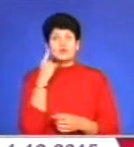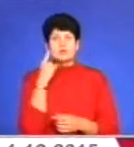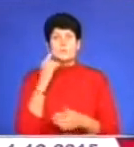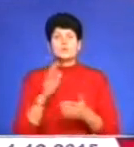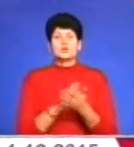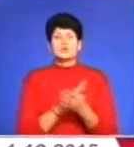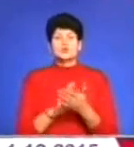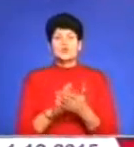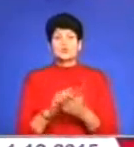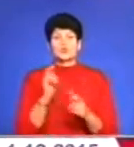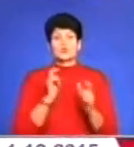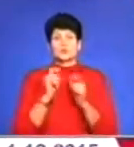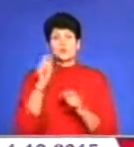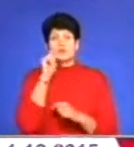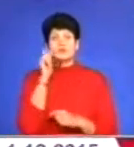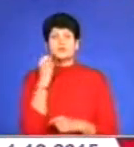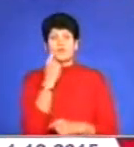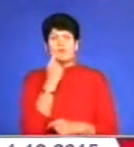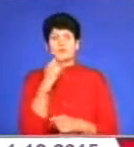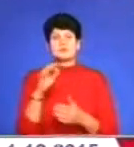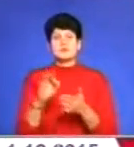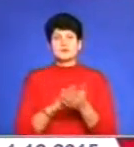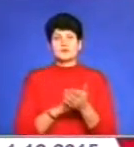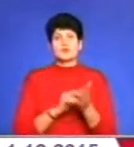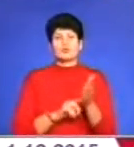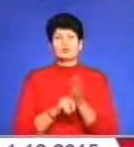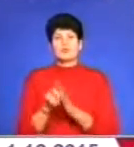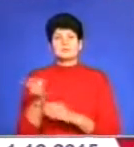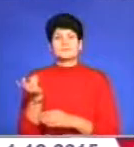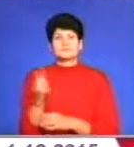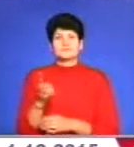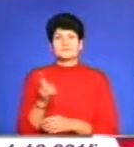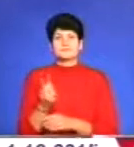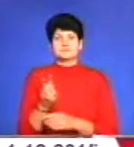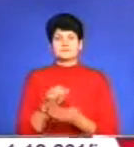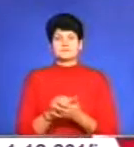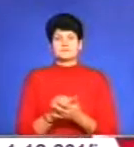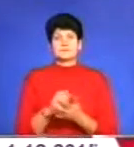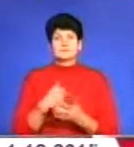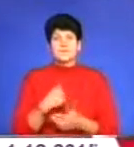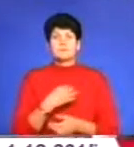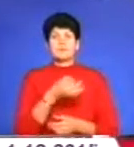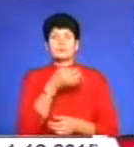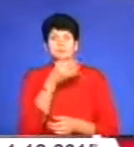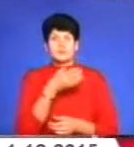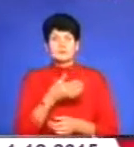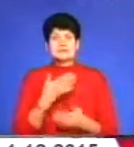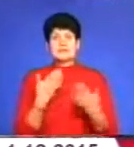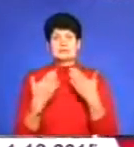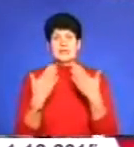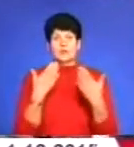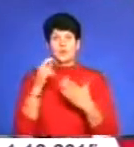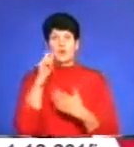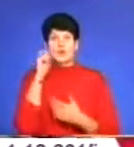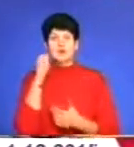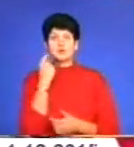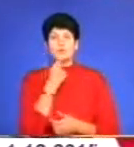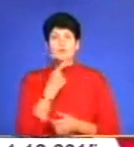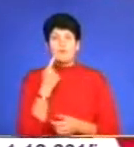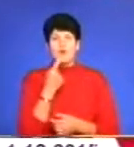курси української мови, не зволікала і відразу почала відвідувати заняття. Мені подобається спілкуватися українською мовою,